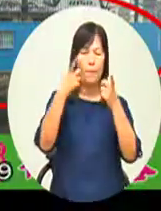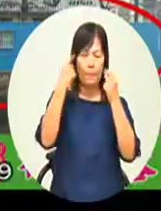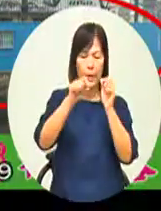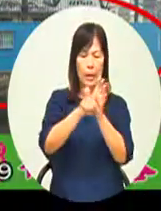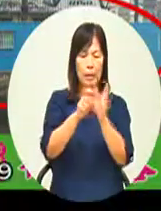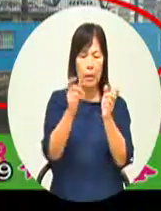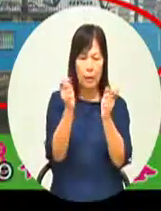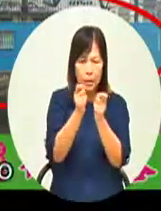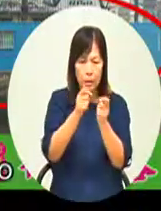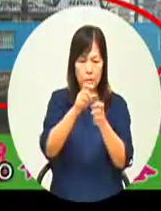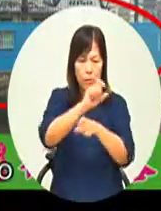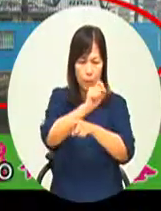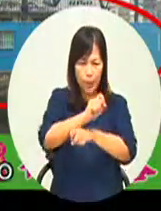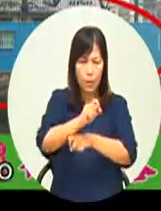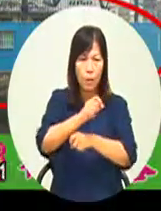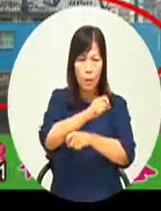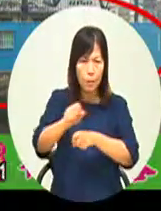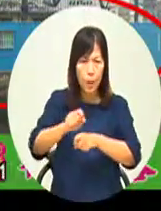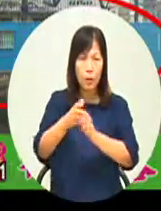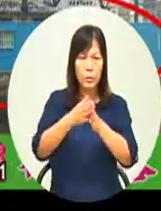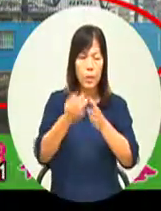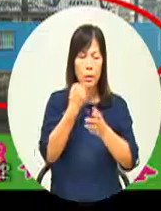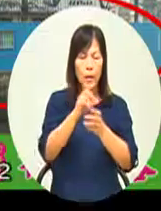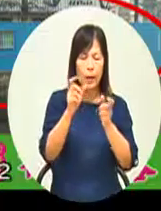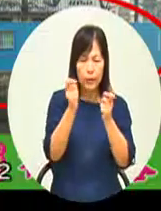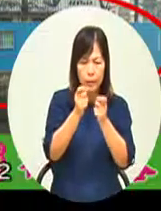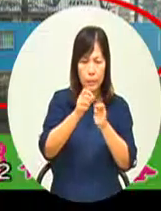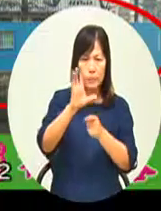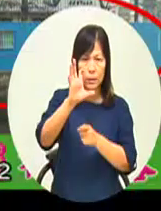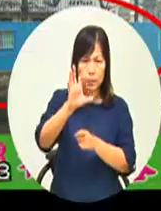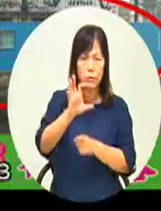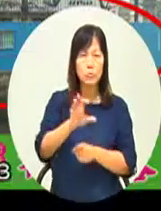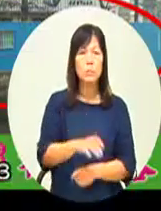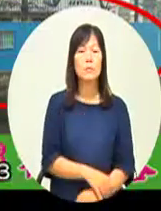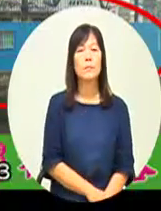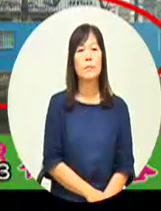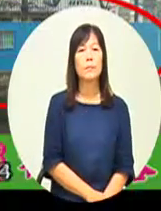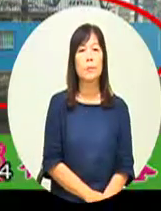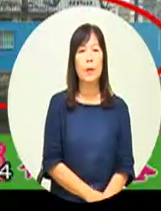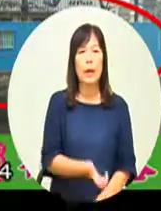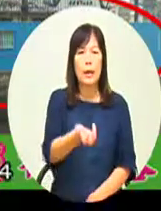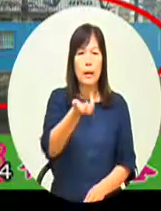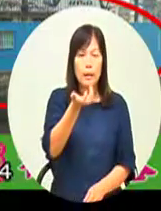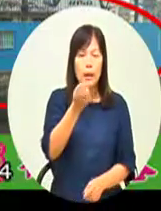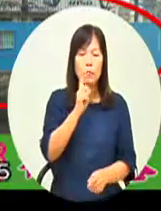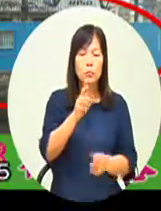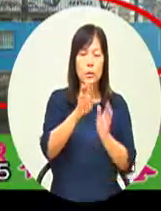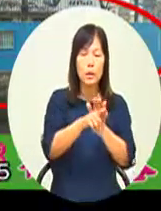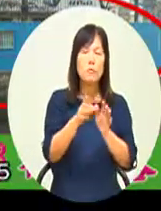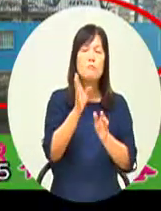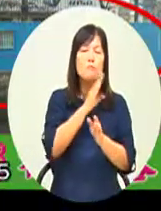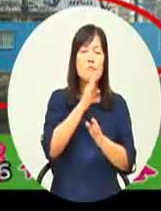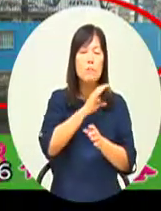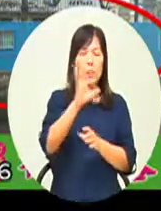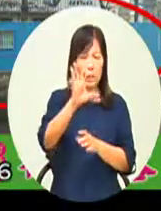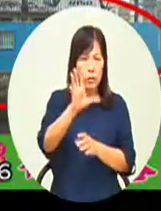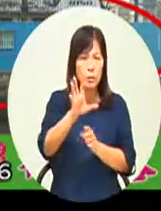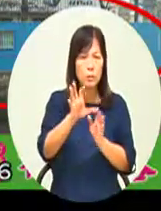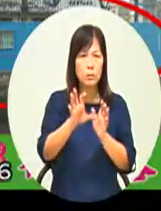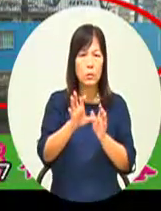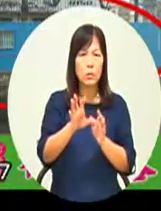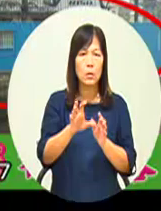室。也要做一个临时的厕所，才能够把刚刚所讲的晦气的厕所把